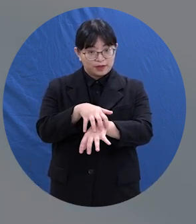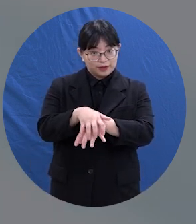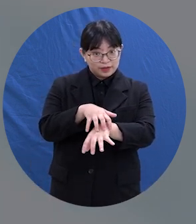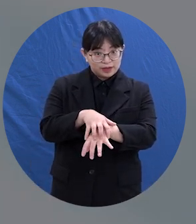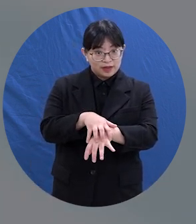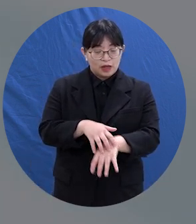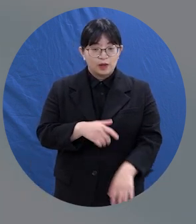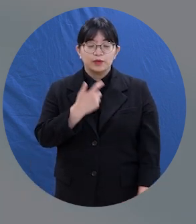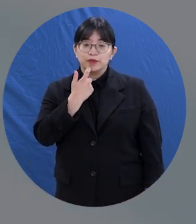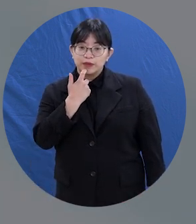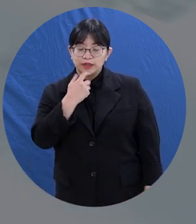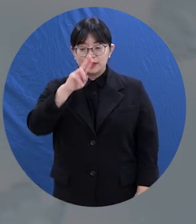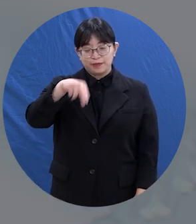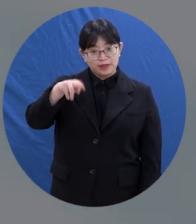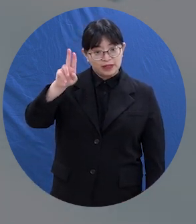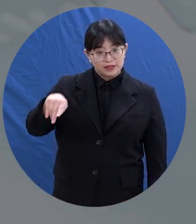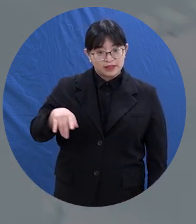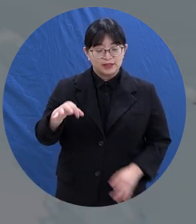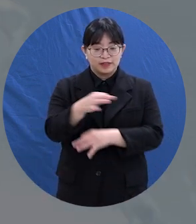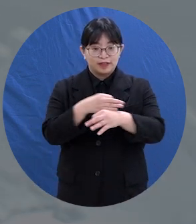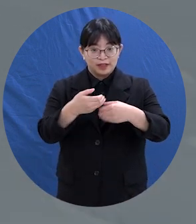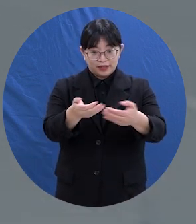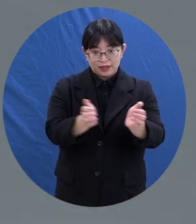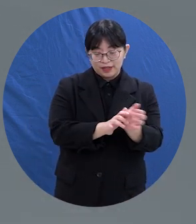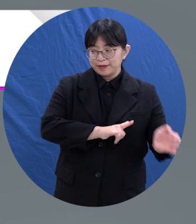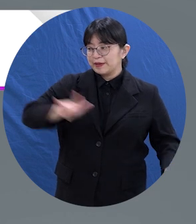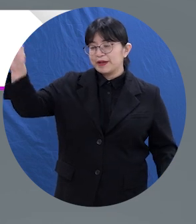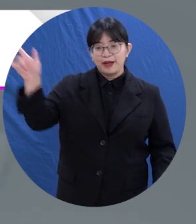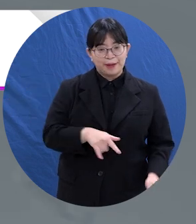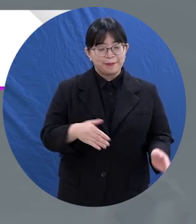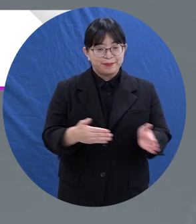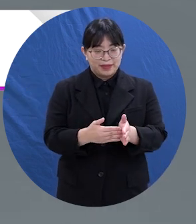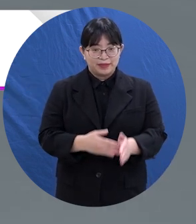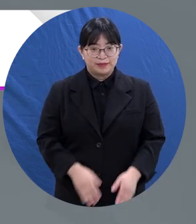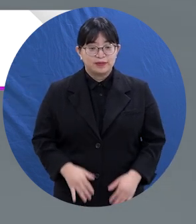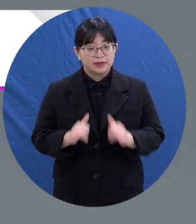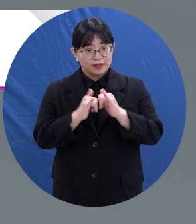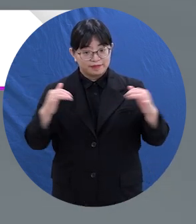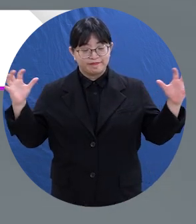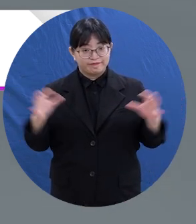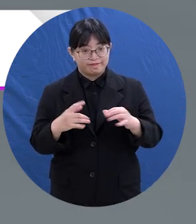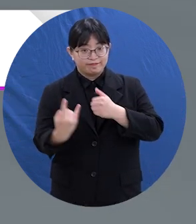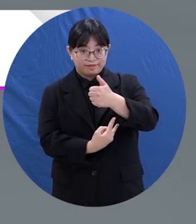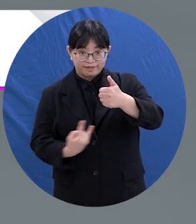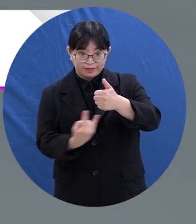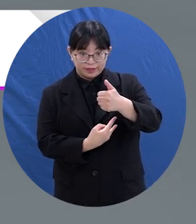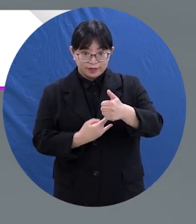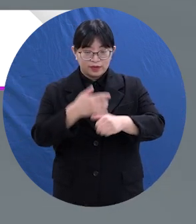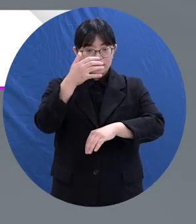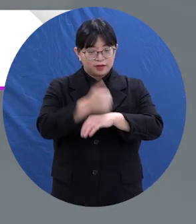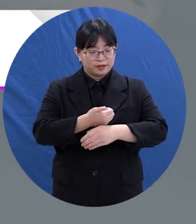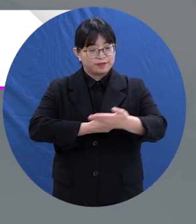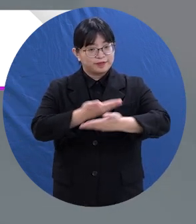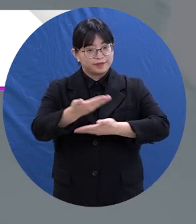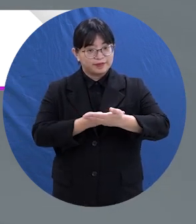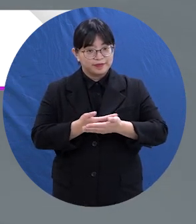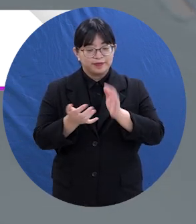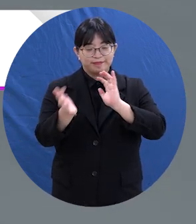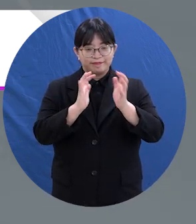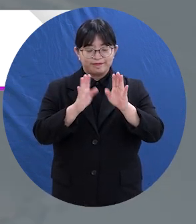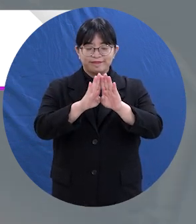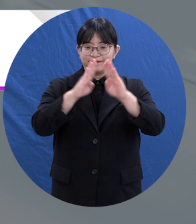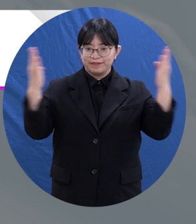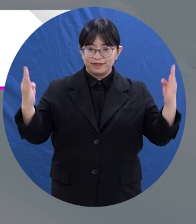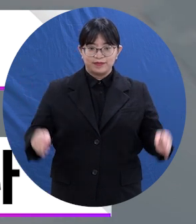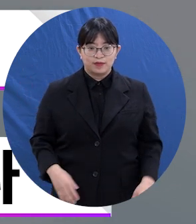노르웨이와 핀란드에서 경제교류 활동을 펼쳤습니다. 양산시 시민통합위원회의가 혁신실험실 결과 공유회를